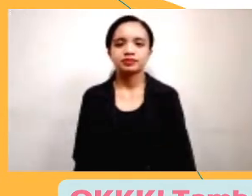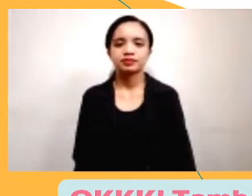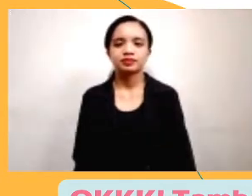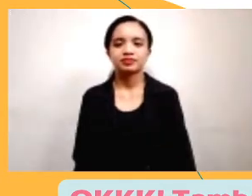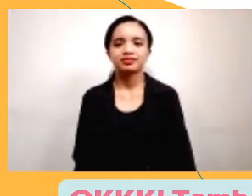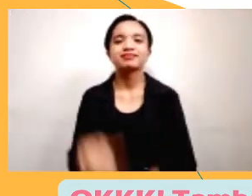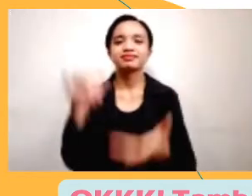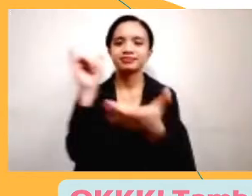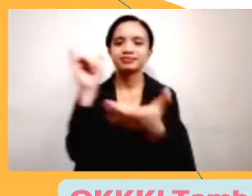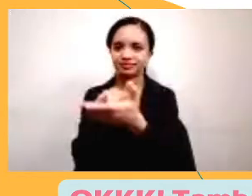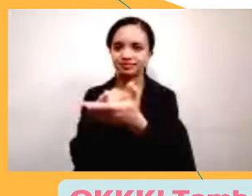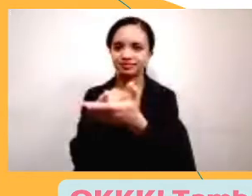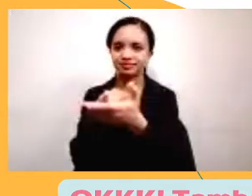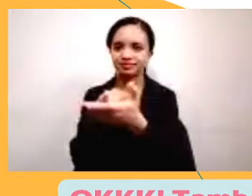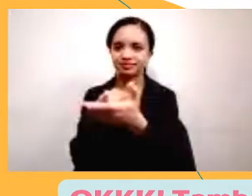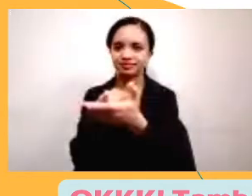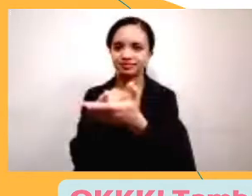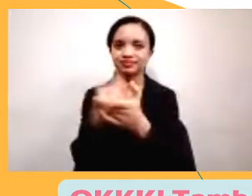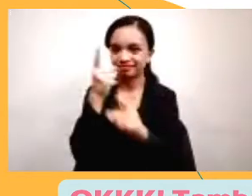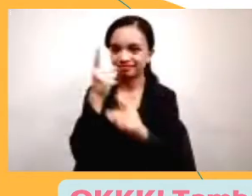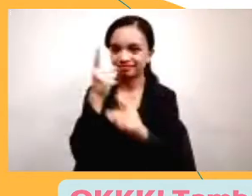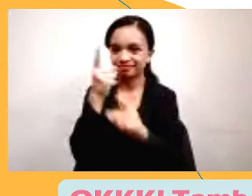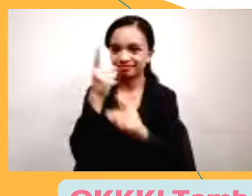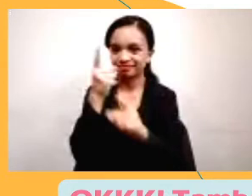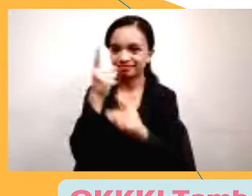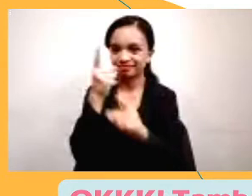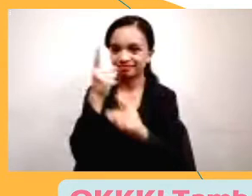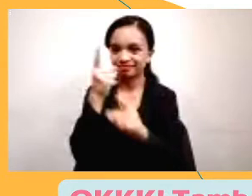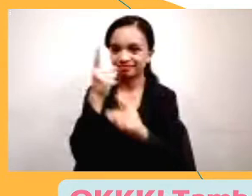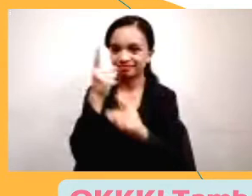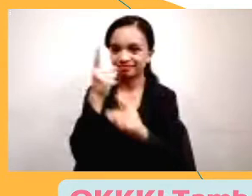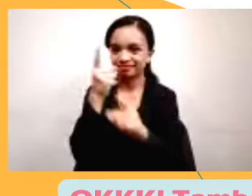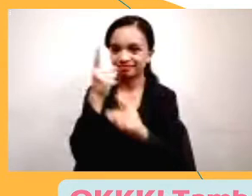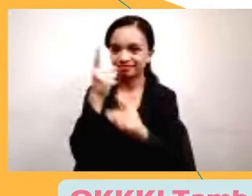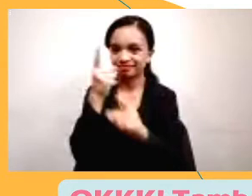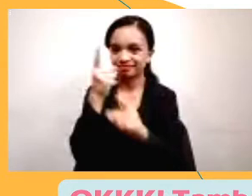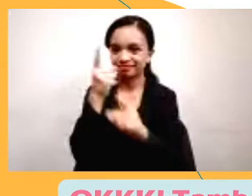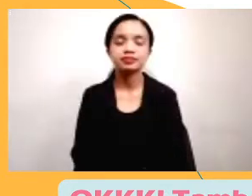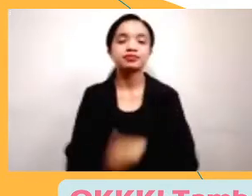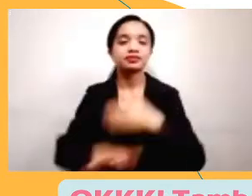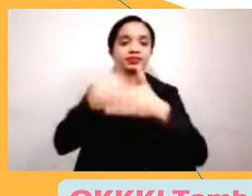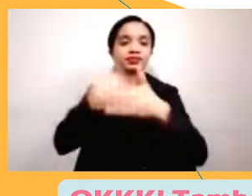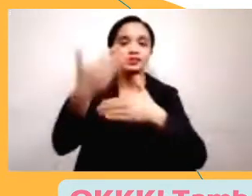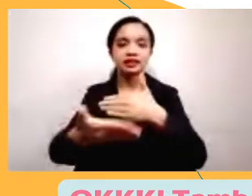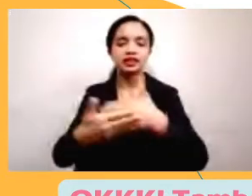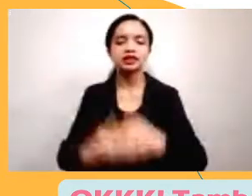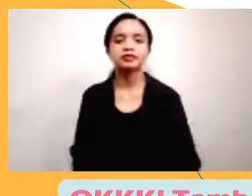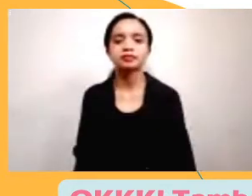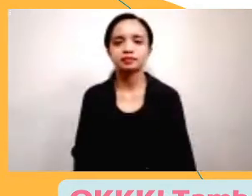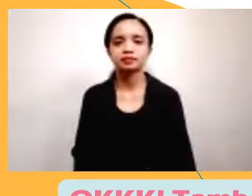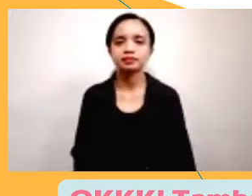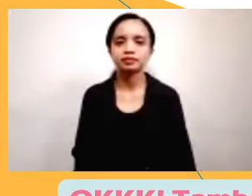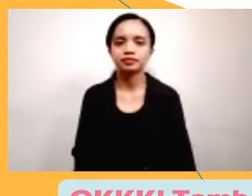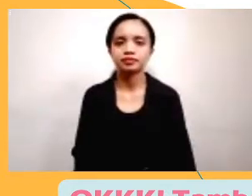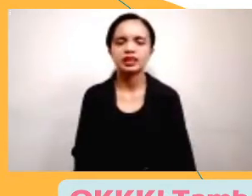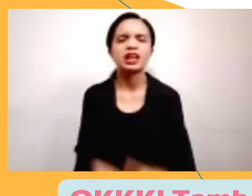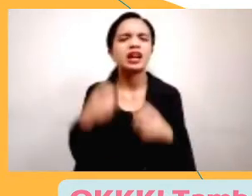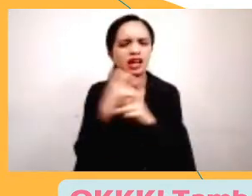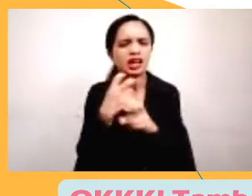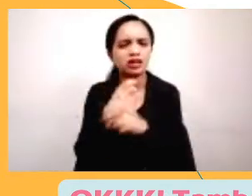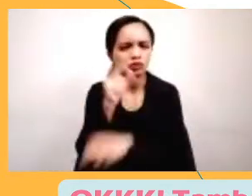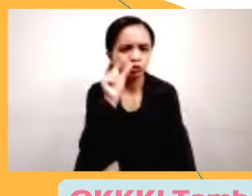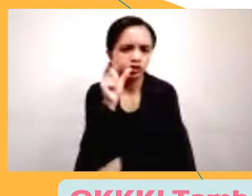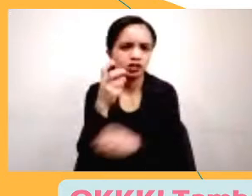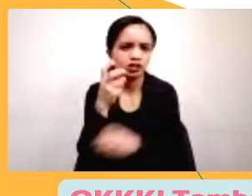Ayun. Kuha? Anong masasabi natin? Ngayon naman, lagyan natin ng, pahirapan natin ng konti yung